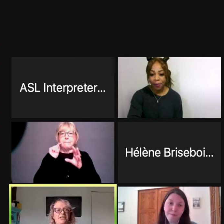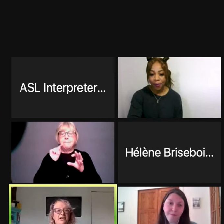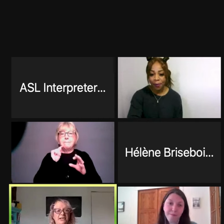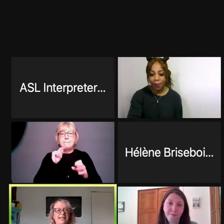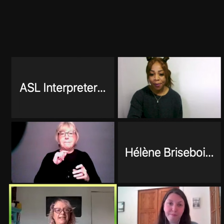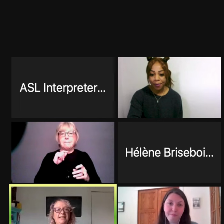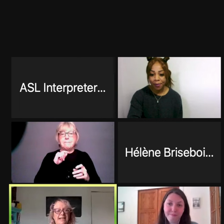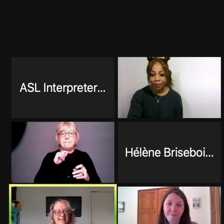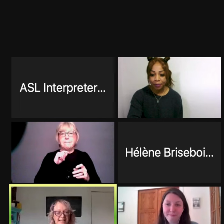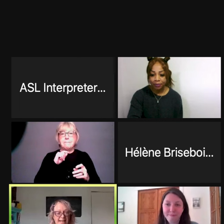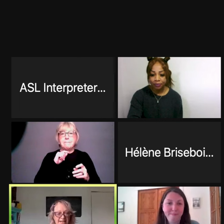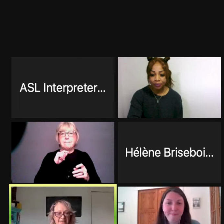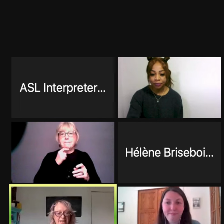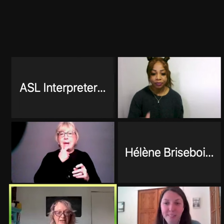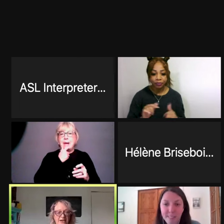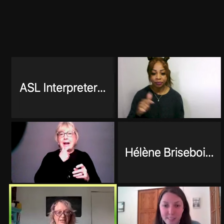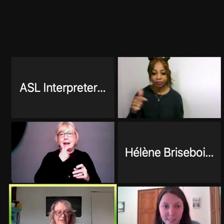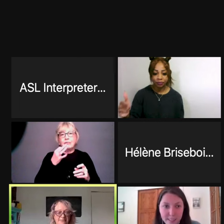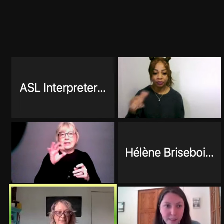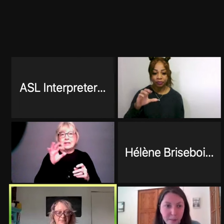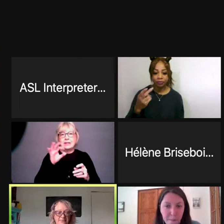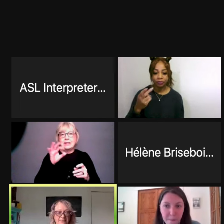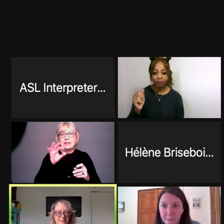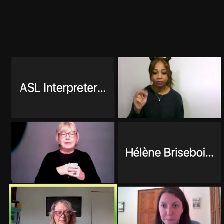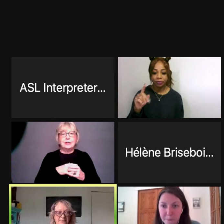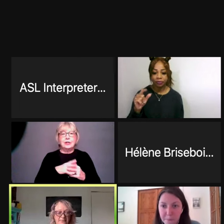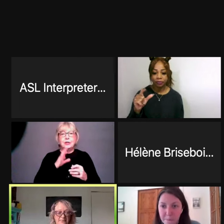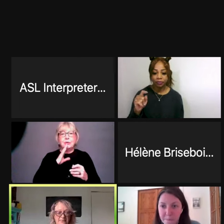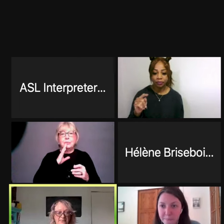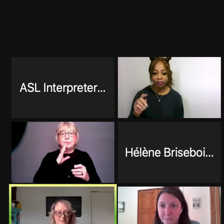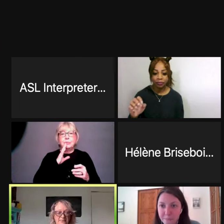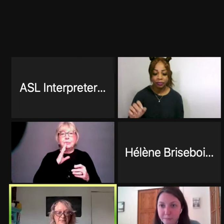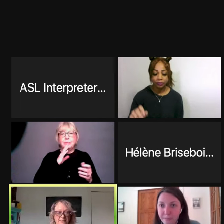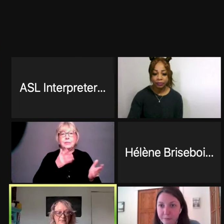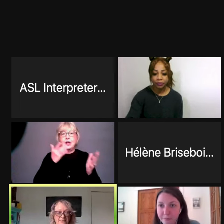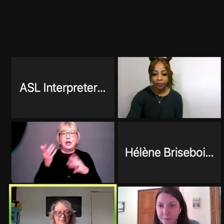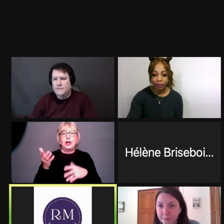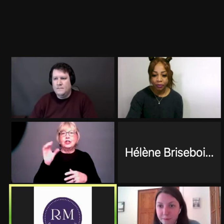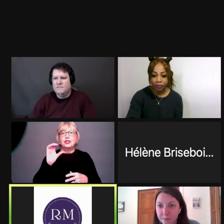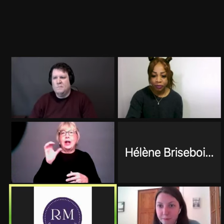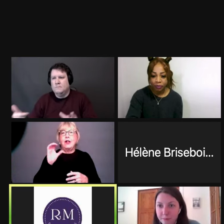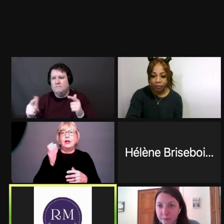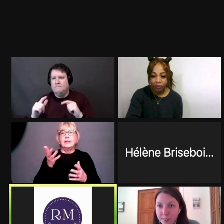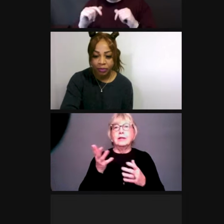qui vous convient. Alors, je passe le micro maintenant à Charlotte.